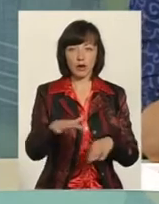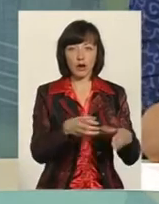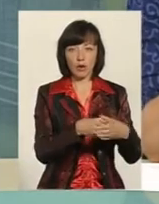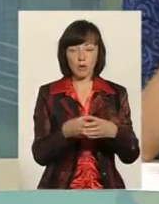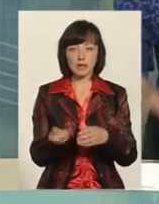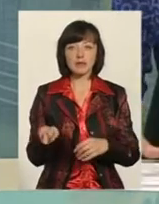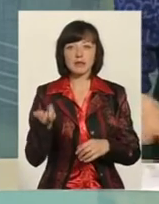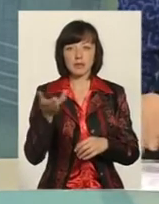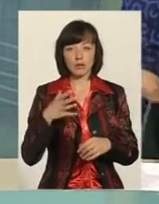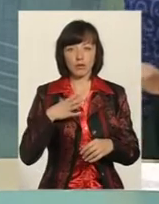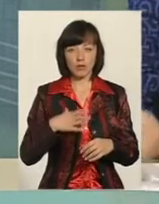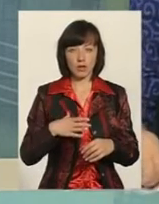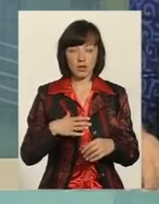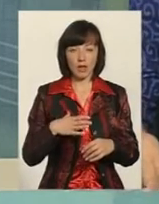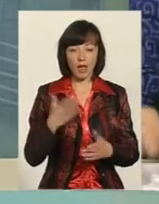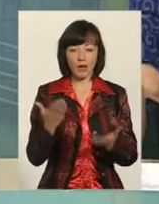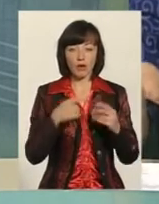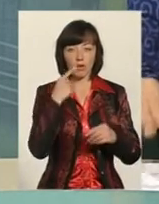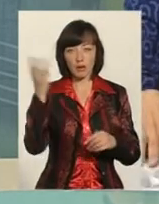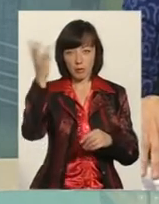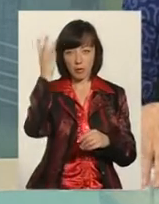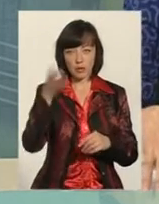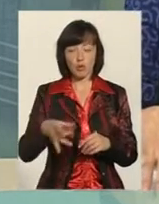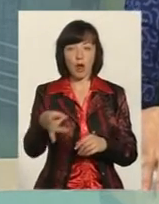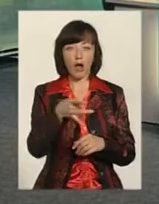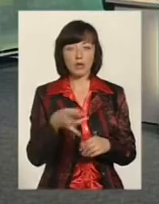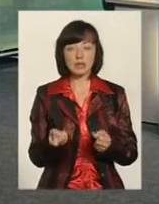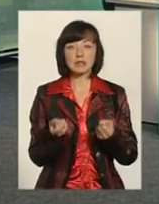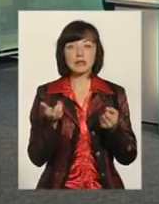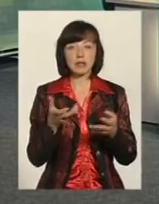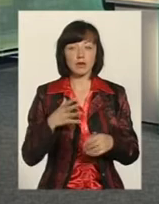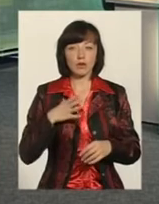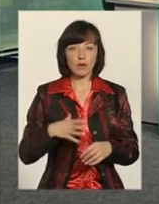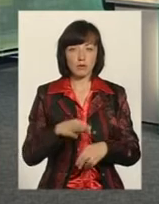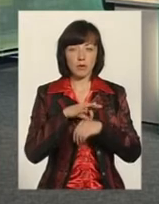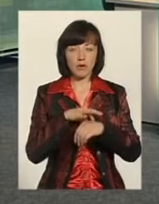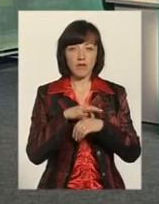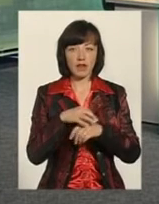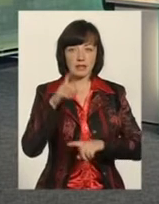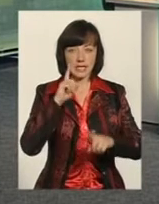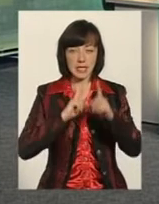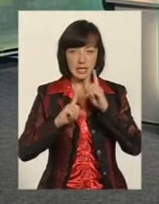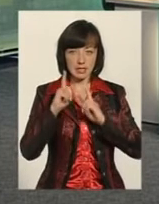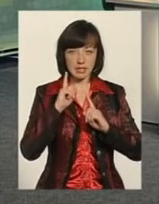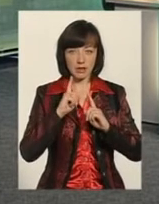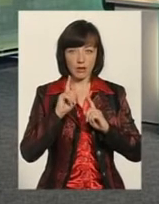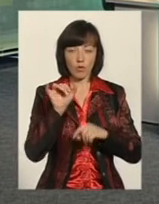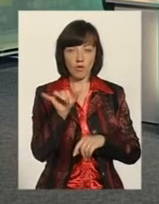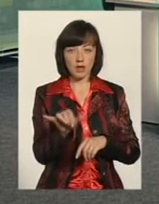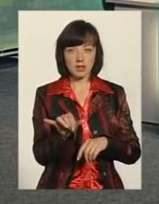скільки доводилось, якщо говорити по Хмельницькому ряду, скільки доводилося провести тих сесій у